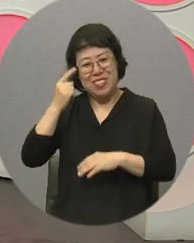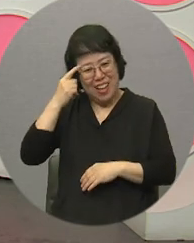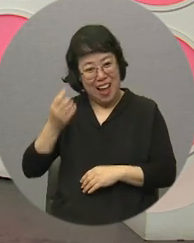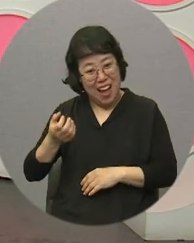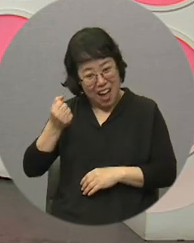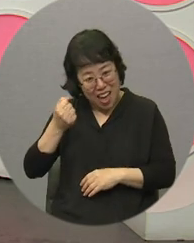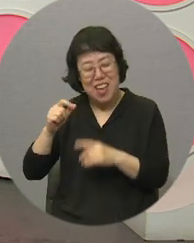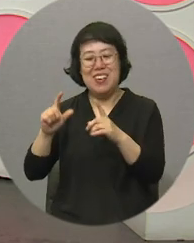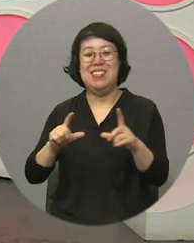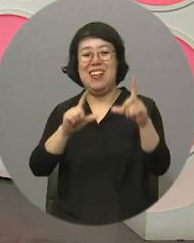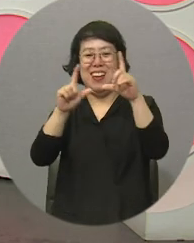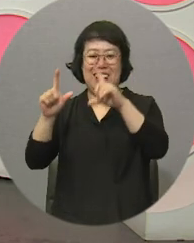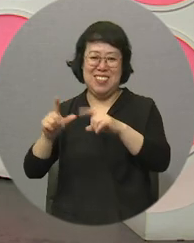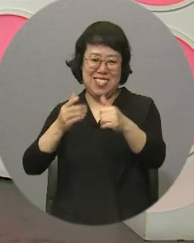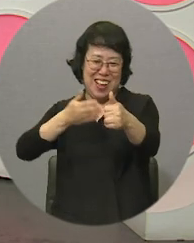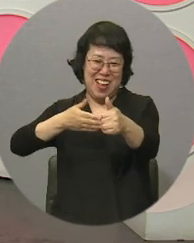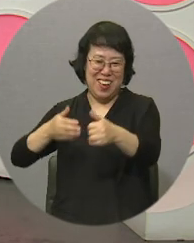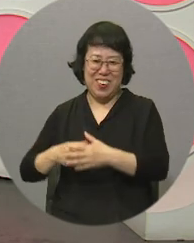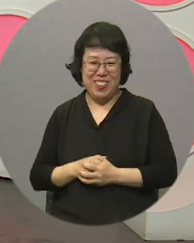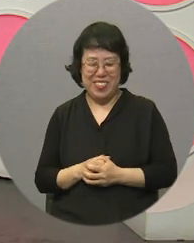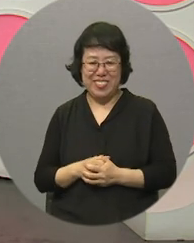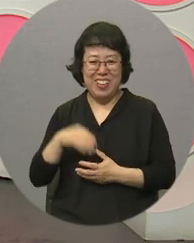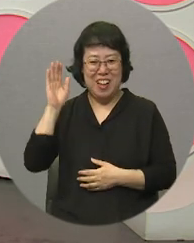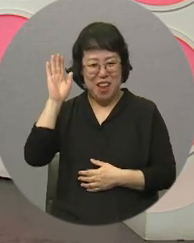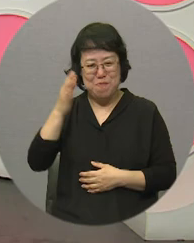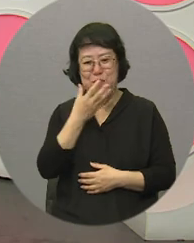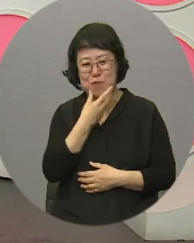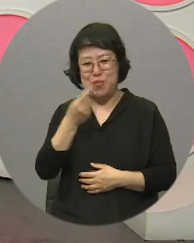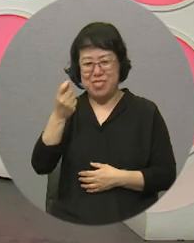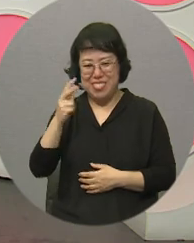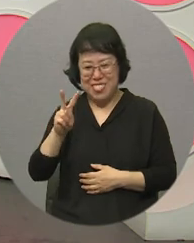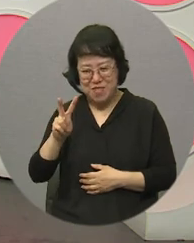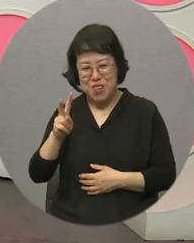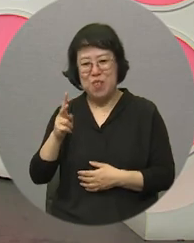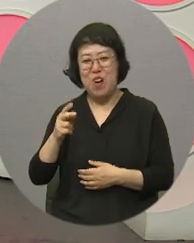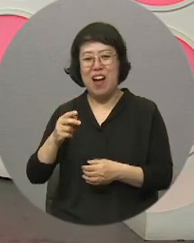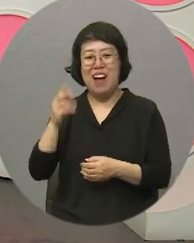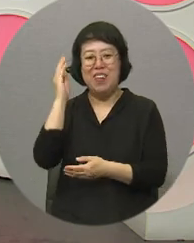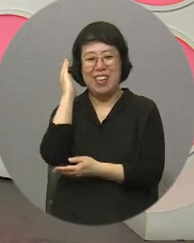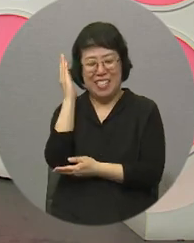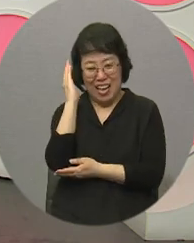감동사연 많이 복지TV 생방송 전국 나눈 노래자랑으로 보내주시면 감사할 것 같습니다. 네, 그래요.